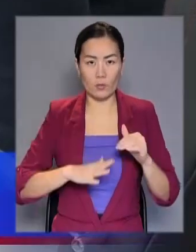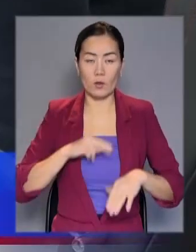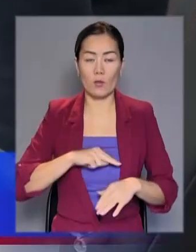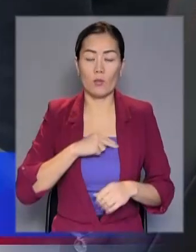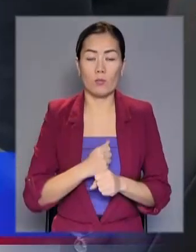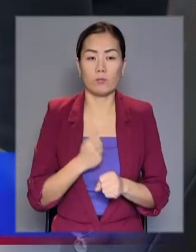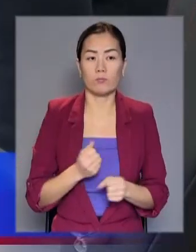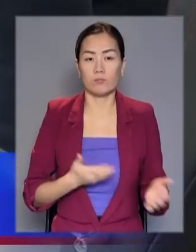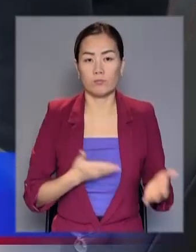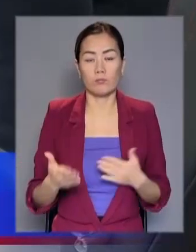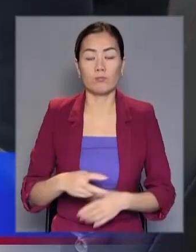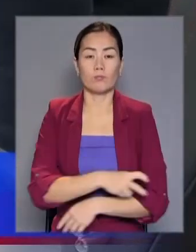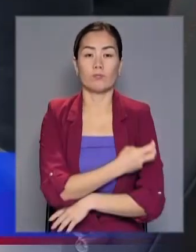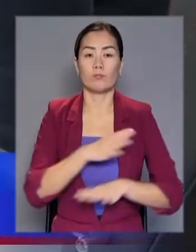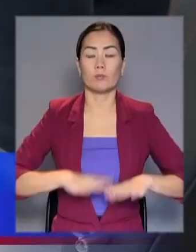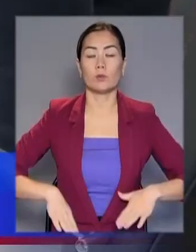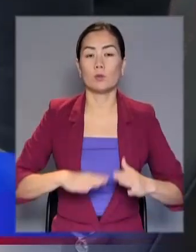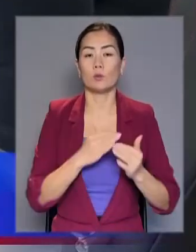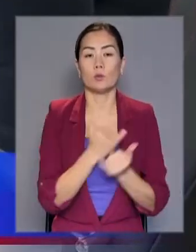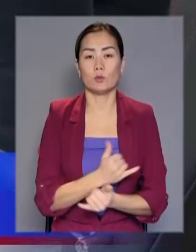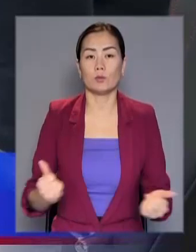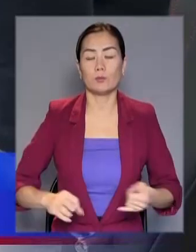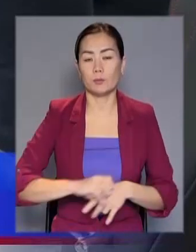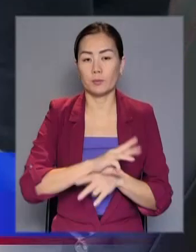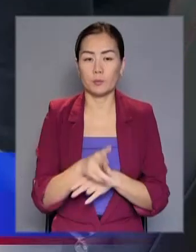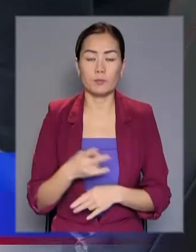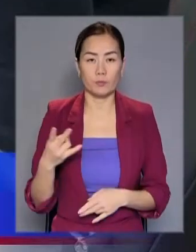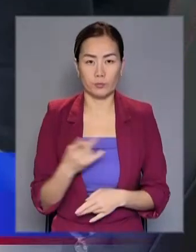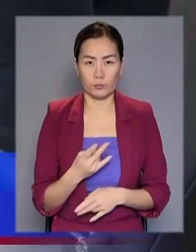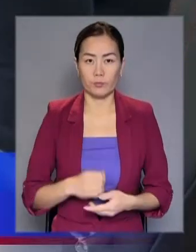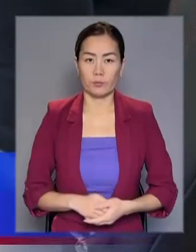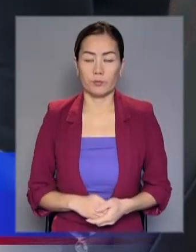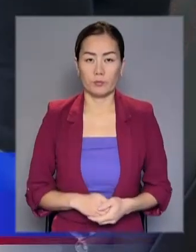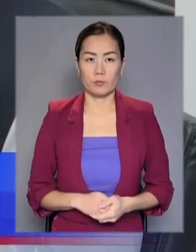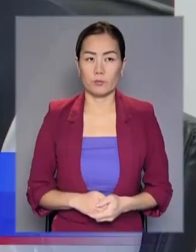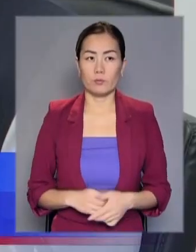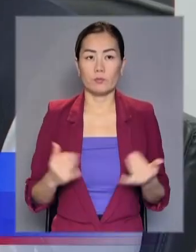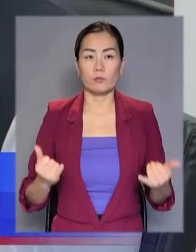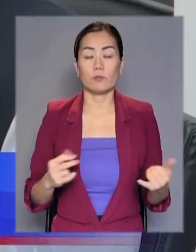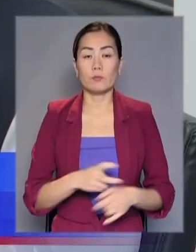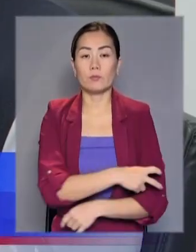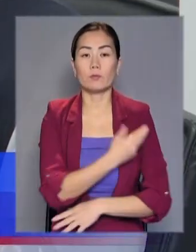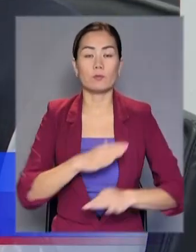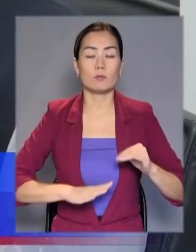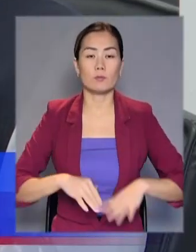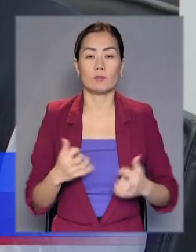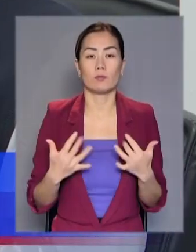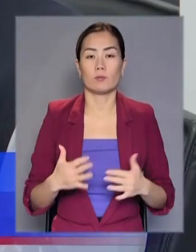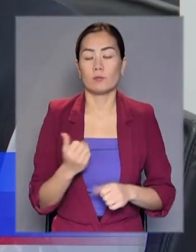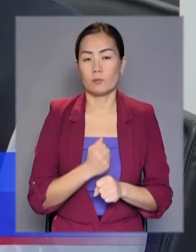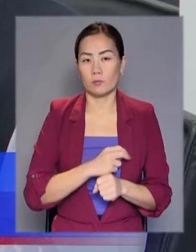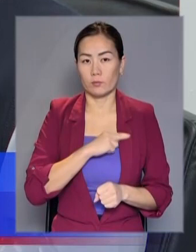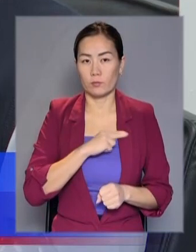кадрларды салаға тартып, емханаларда тұрғындар үшін барлық жағдай жасалуы қажет деді. Бүгінде медицина саласында кадр